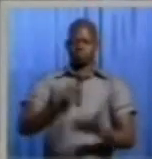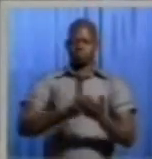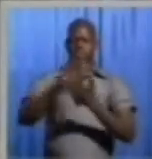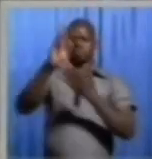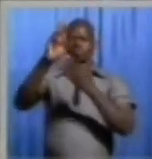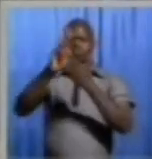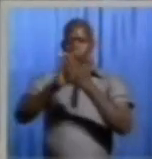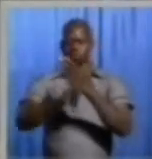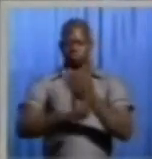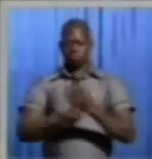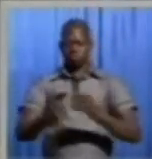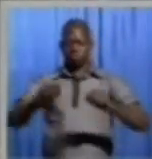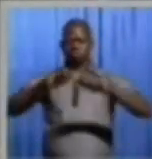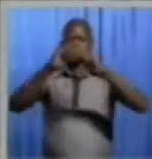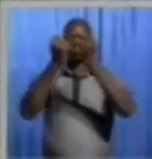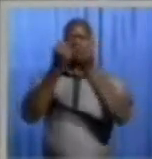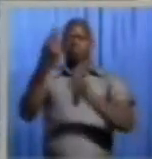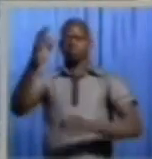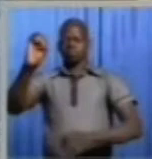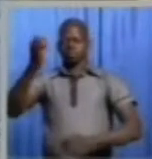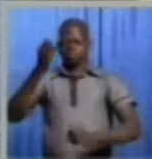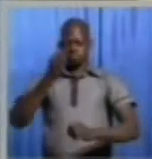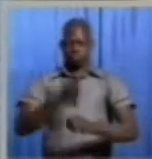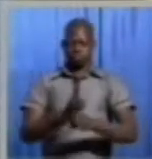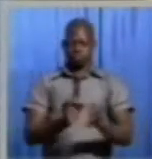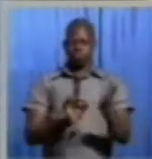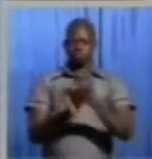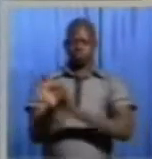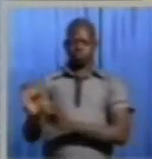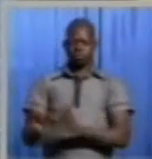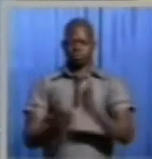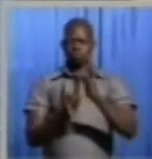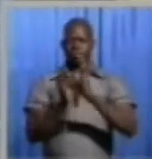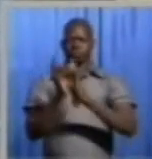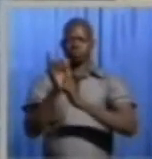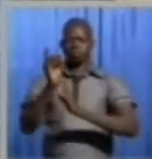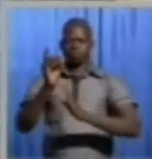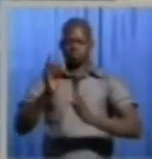2014. Africalia 3e édition compte également faire la promotion des